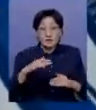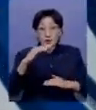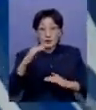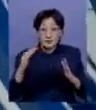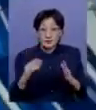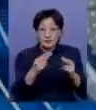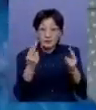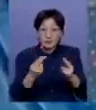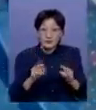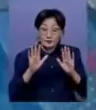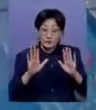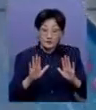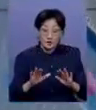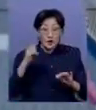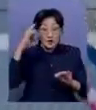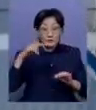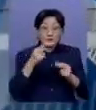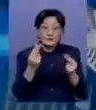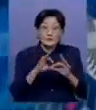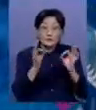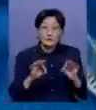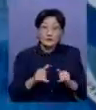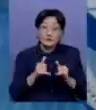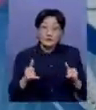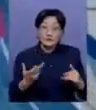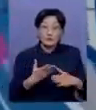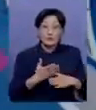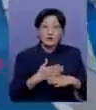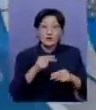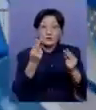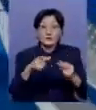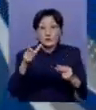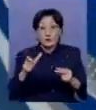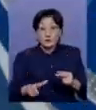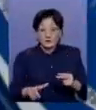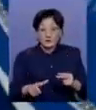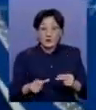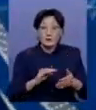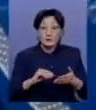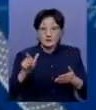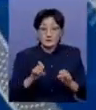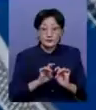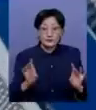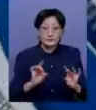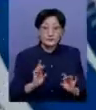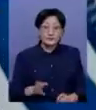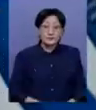жұмысы қойылды. Қазақ бейнелі өнерінің дамуына айтулы үлес қосқан суретшінің туындыларымен әріптесім